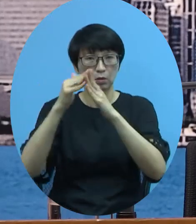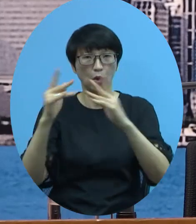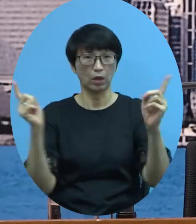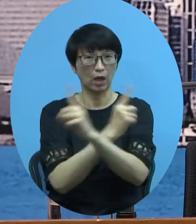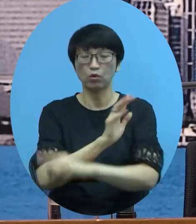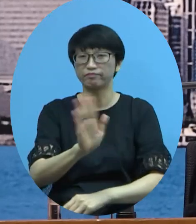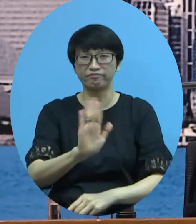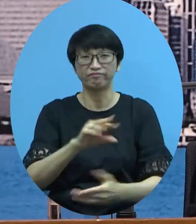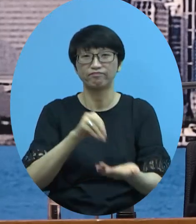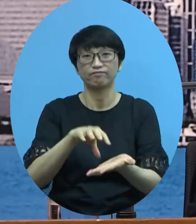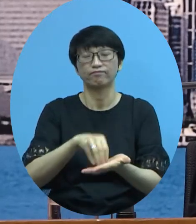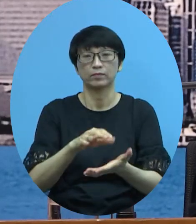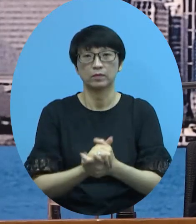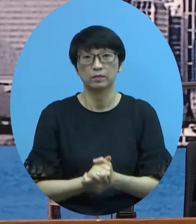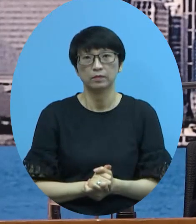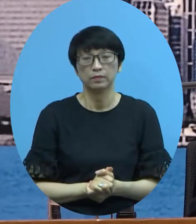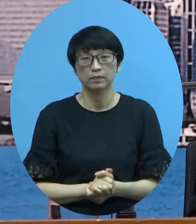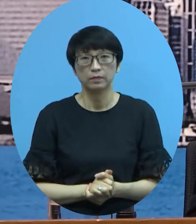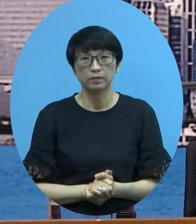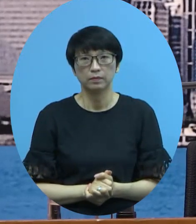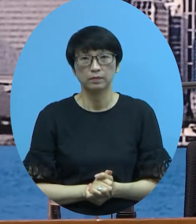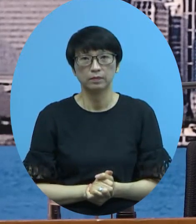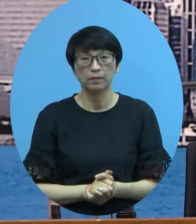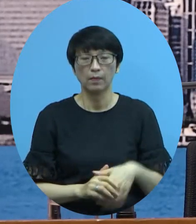咯嚇。就